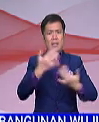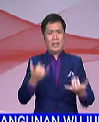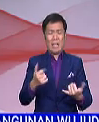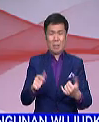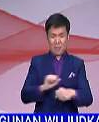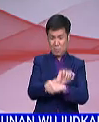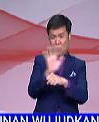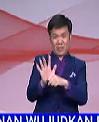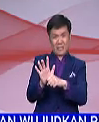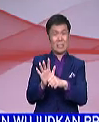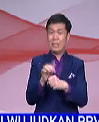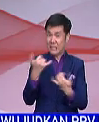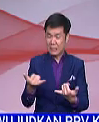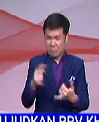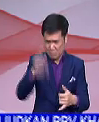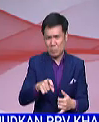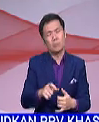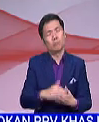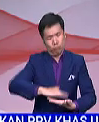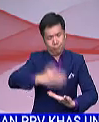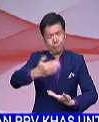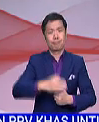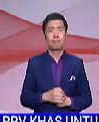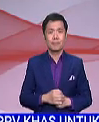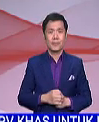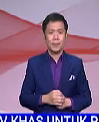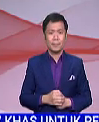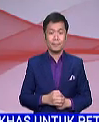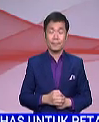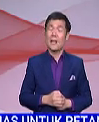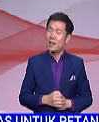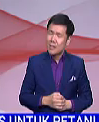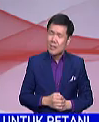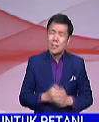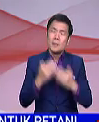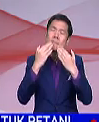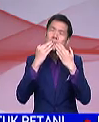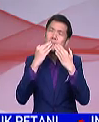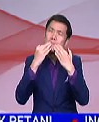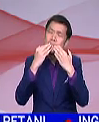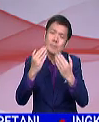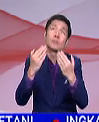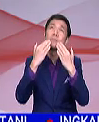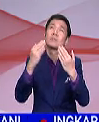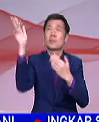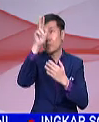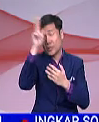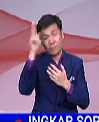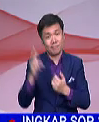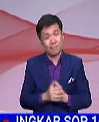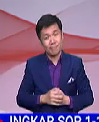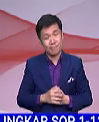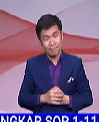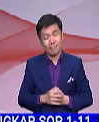pandemik COVID-19 ni kan. Saya amat berbesar hati dan berterima kasih kepada kerajaan.